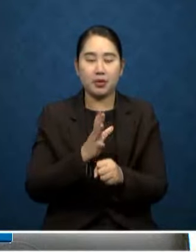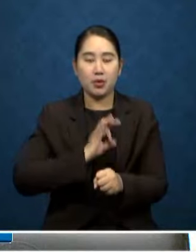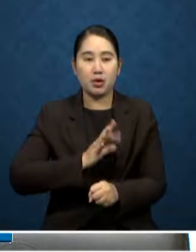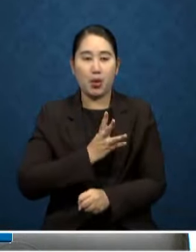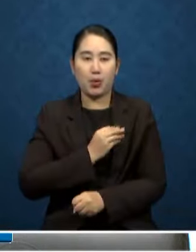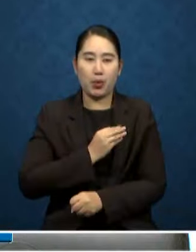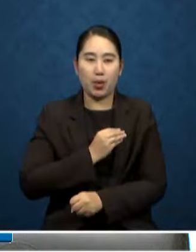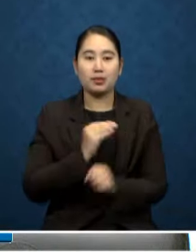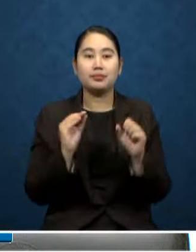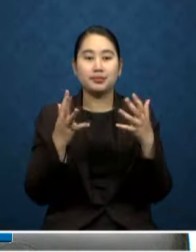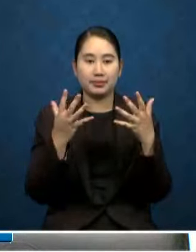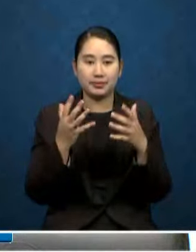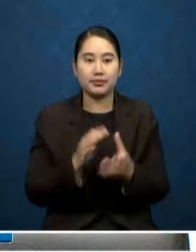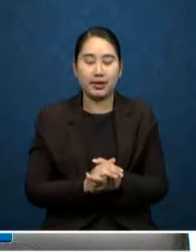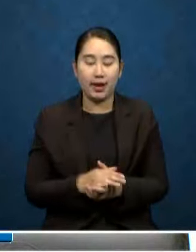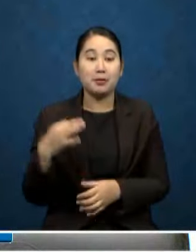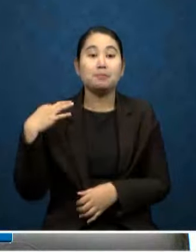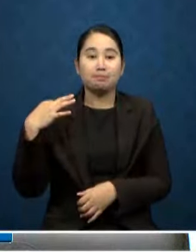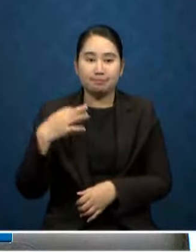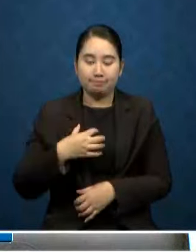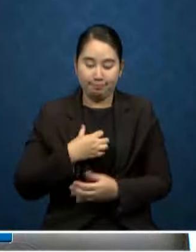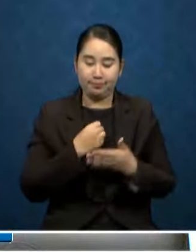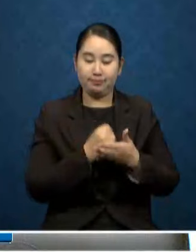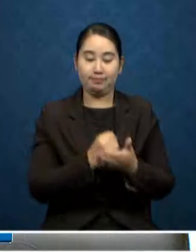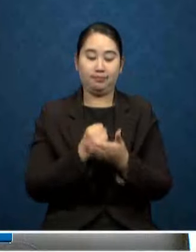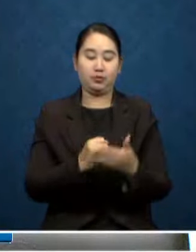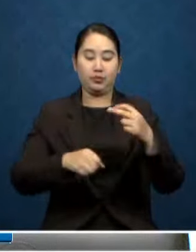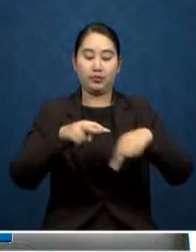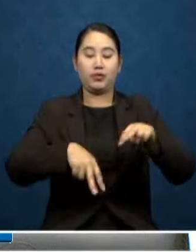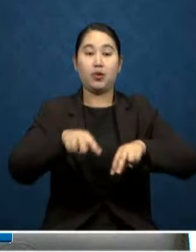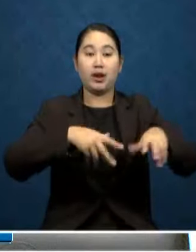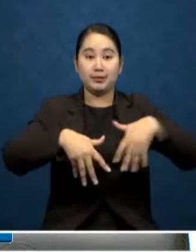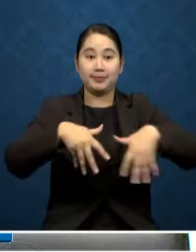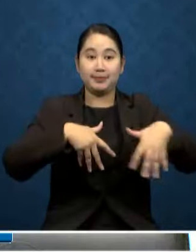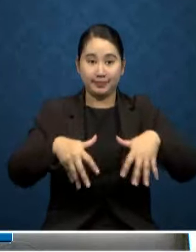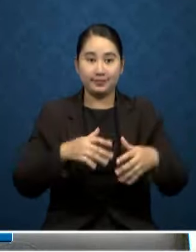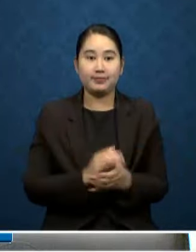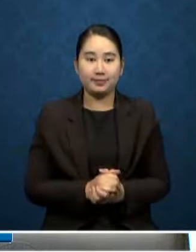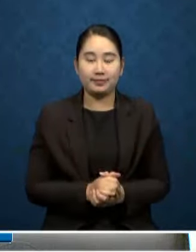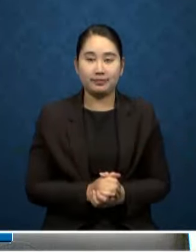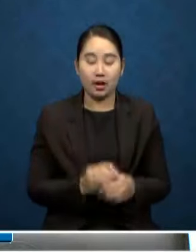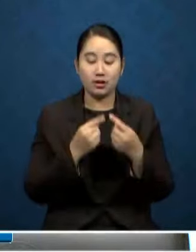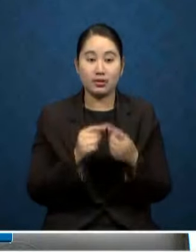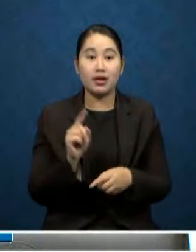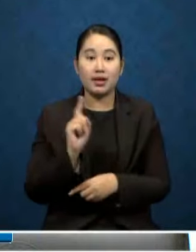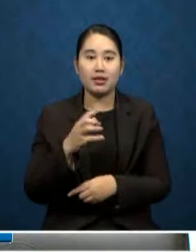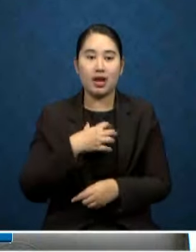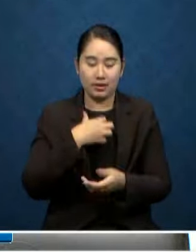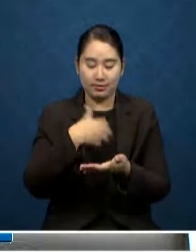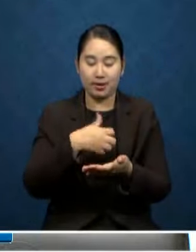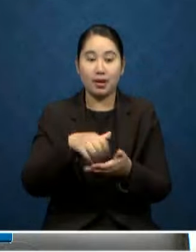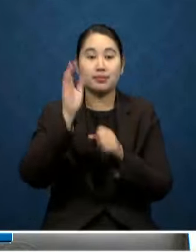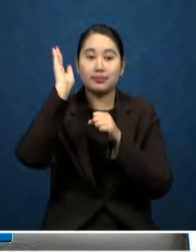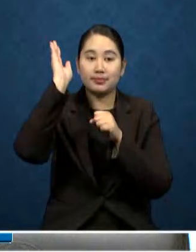ลัวนะครับมีจิตอาสาที่จะปกป้องรักษาความปลอดภัยในหมู่บ้านนะครับแต่สิ่งที่ผมอยากจะนำเสนอและก